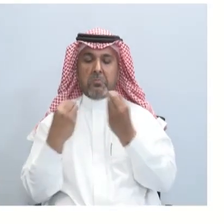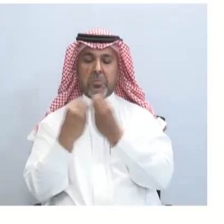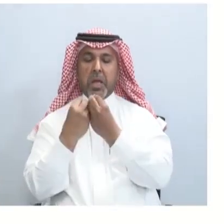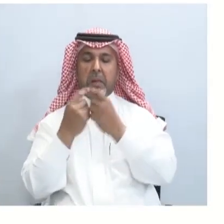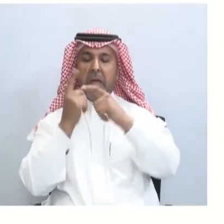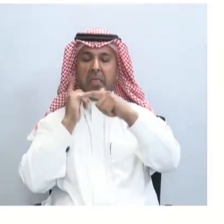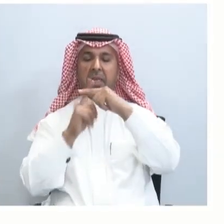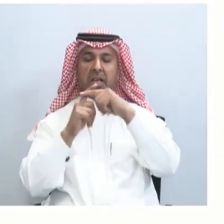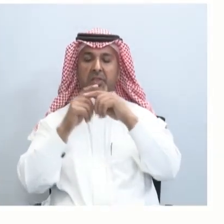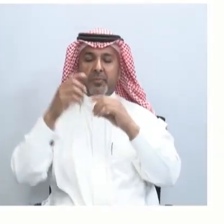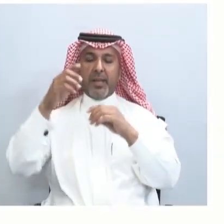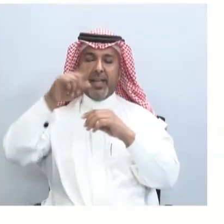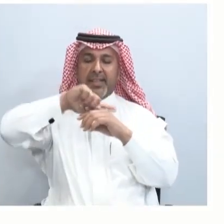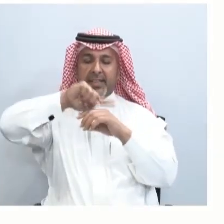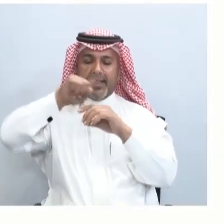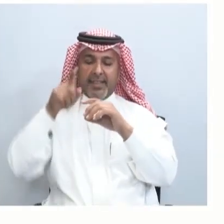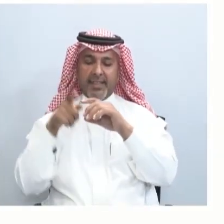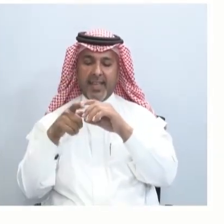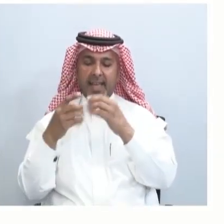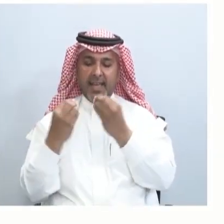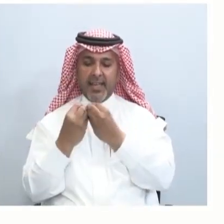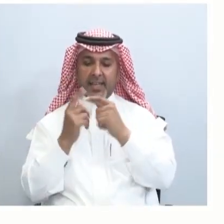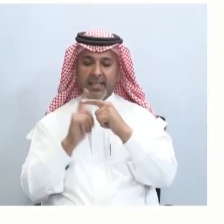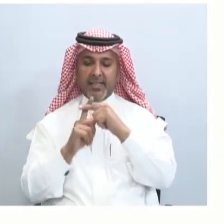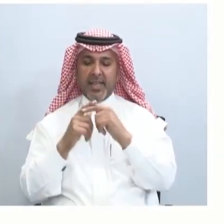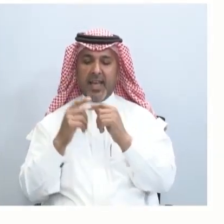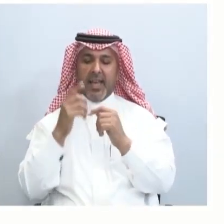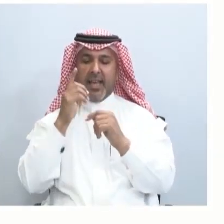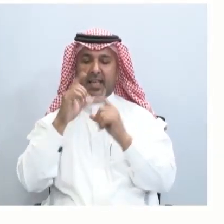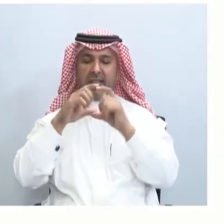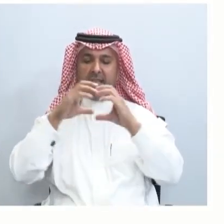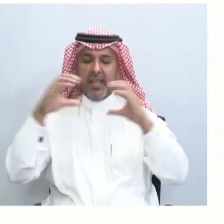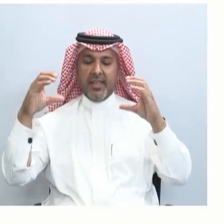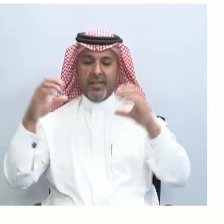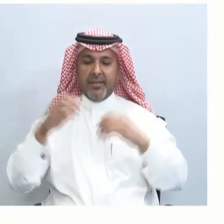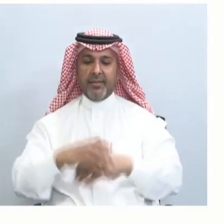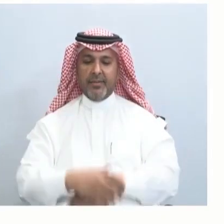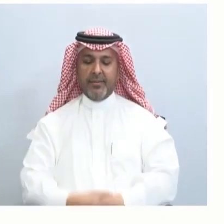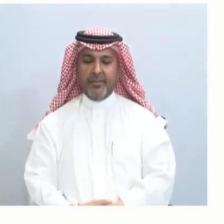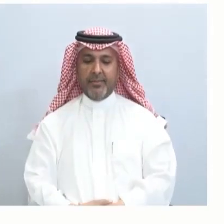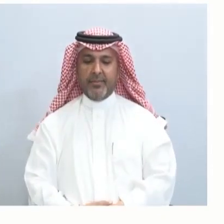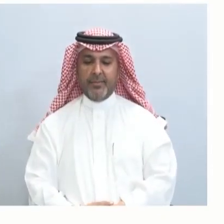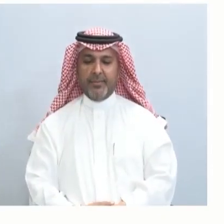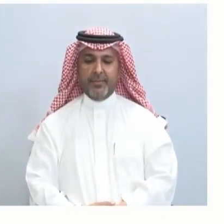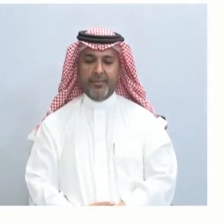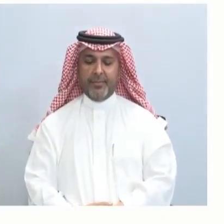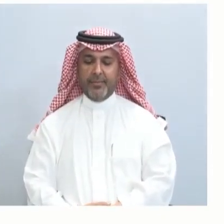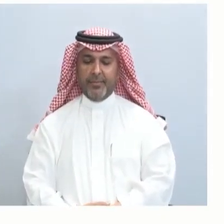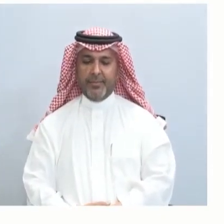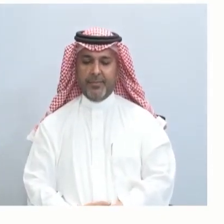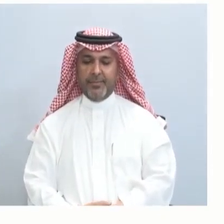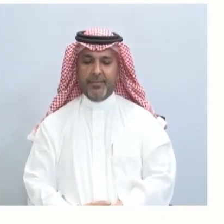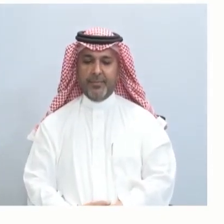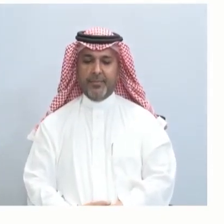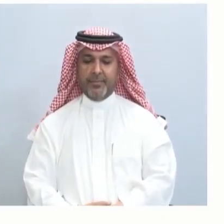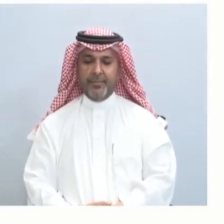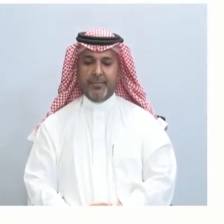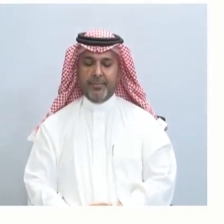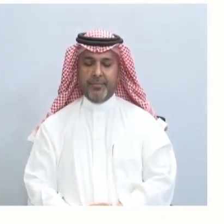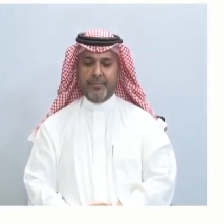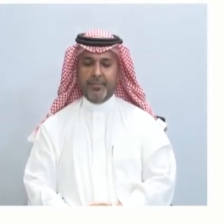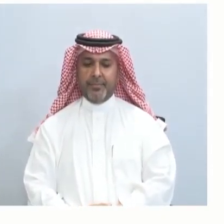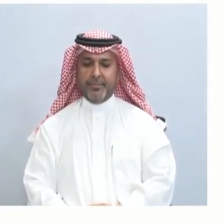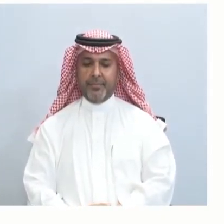نعم سوف نقوم بماذا نجمع هاتين مساحتين مساحه نصف الدائره هذه نصف الدائره ومساحه